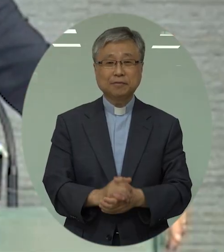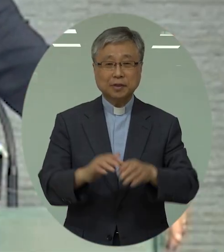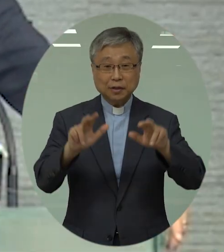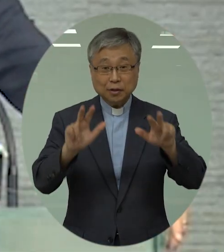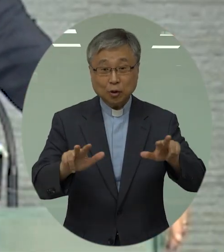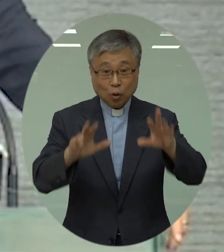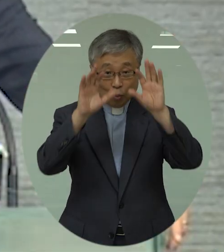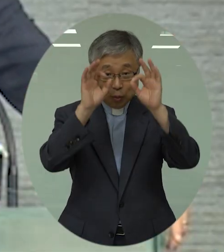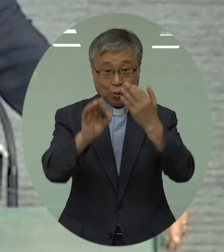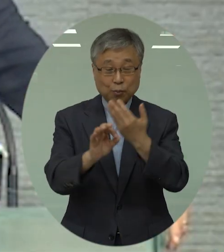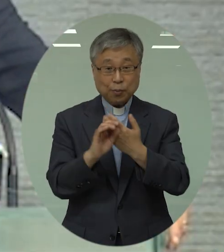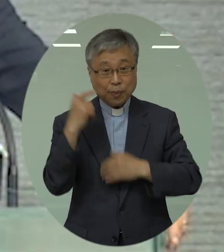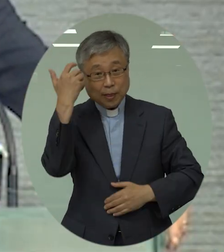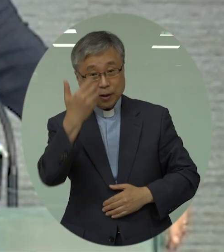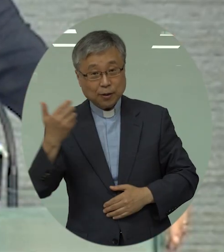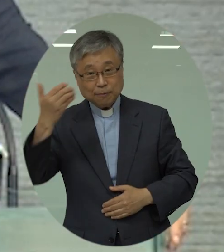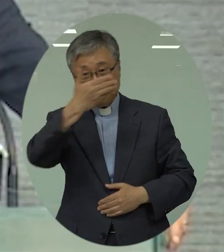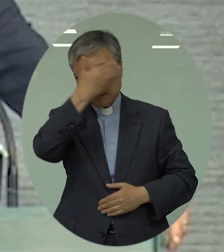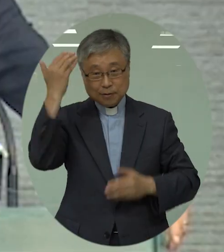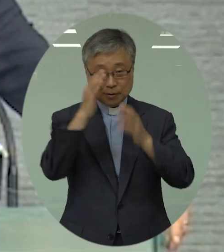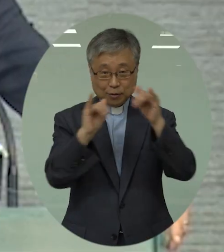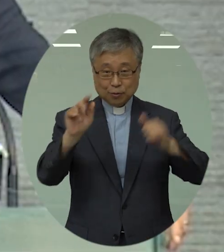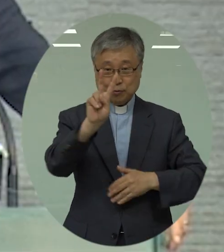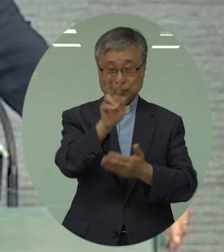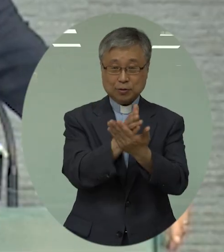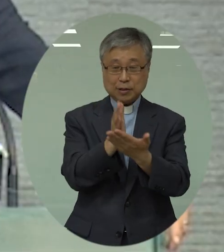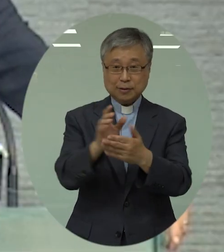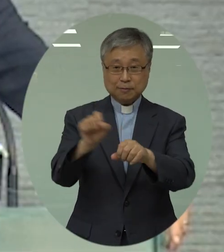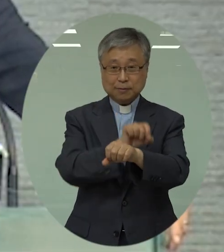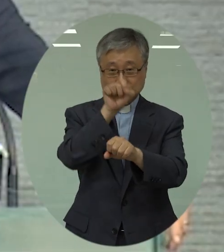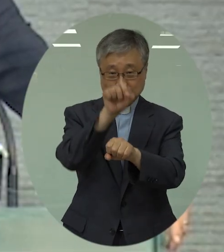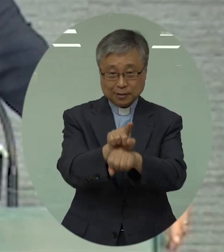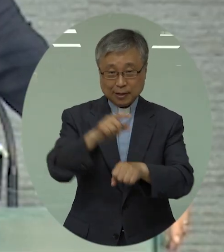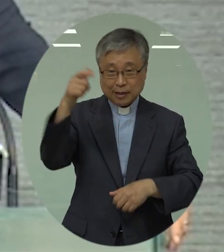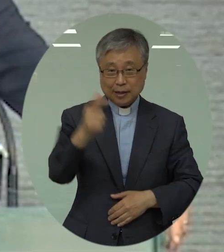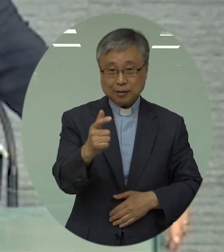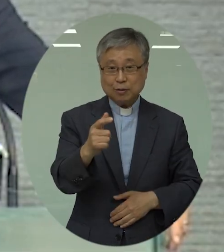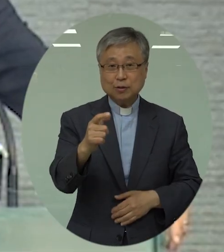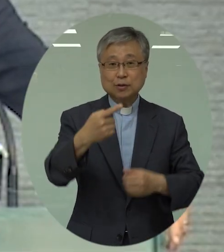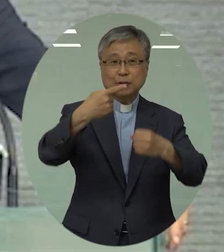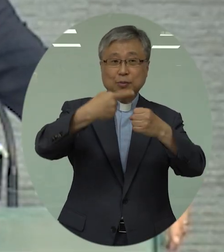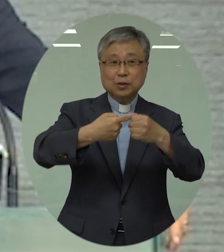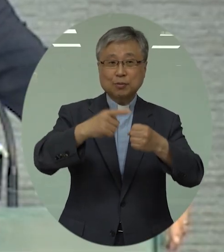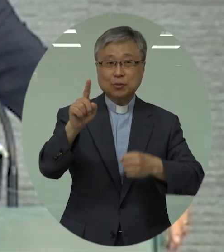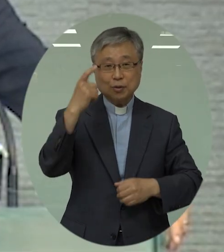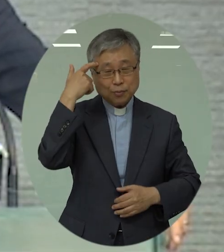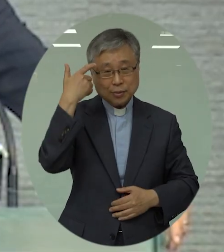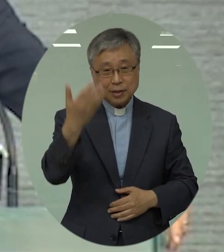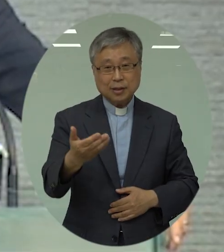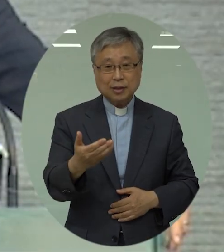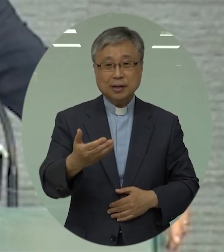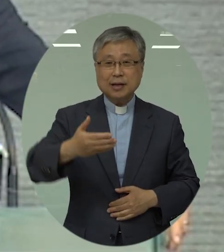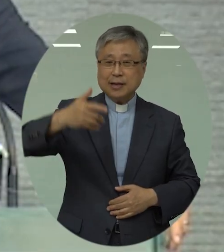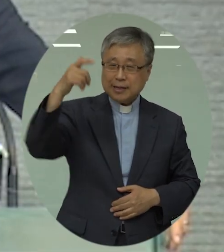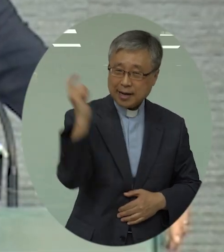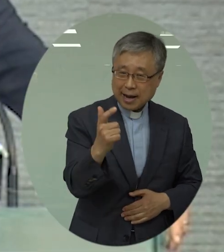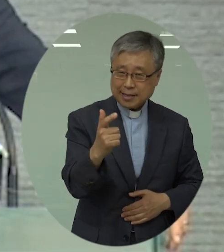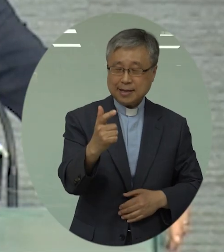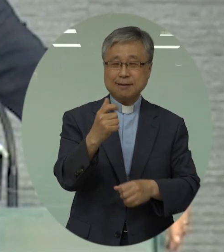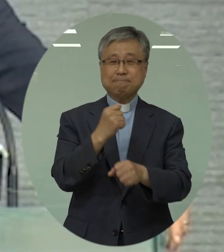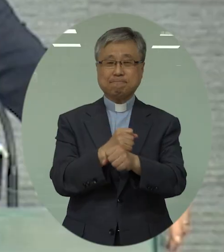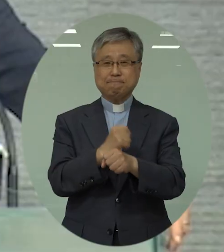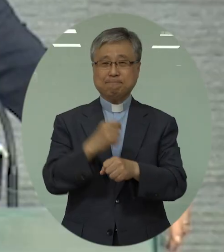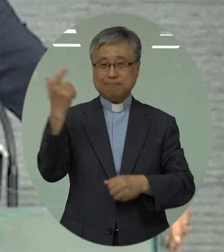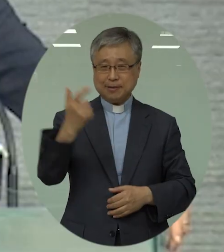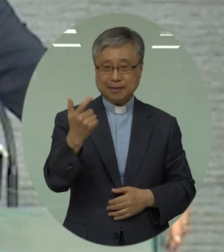네, 여기 보면 영적 청년의 두 가지 특성으로 강조하는 것이 뭐냐면 첫째는 뭐예요? 강하다, 강한